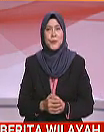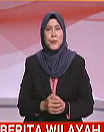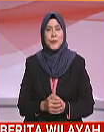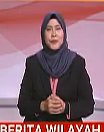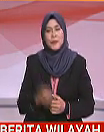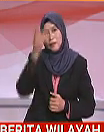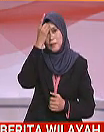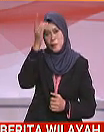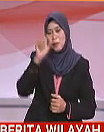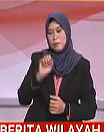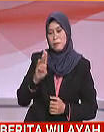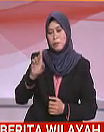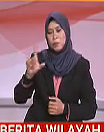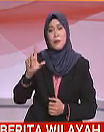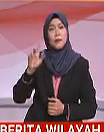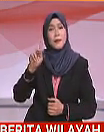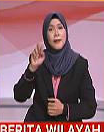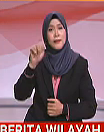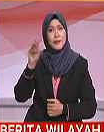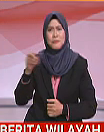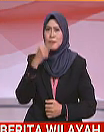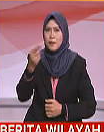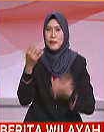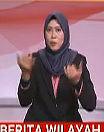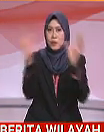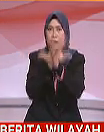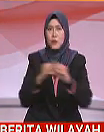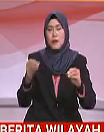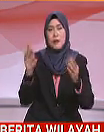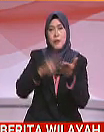Jelas Dato' Abdul Karim, pada Februari lalu, Sarawak hanya merekodkan